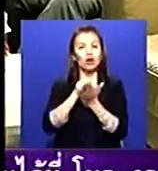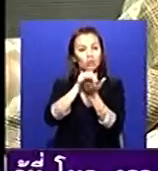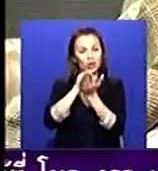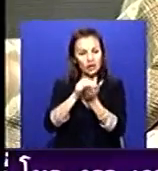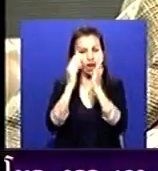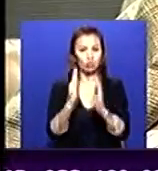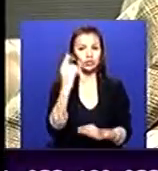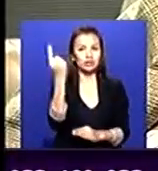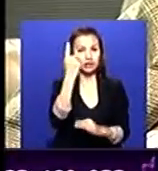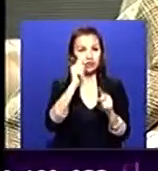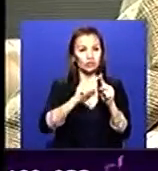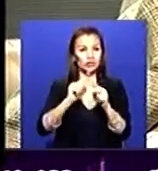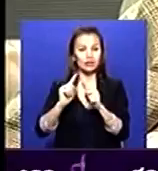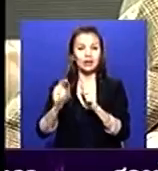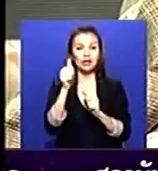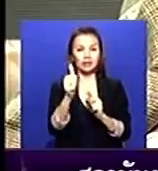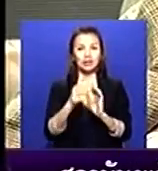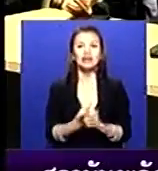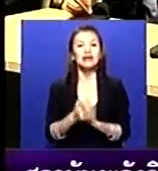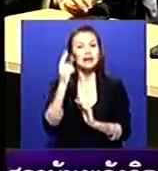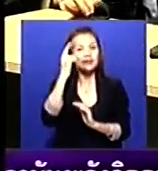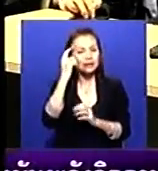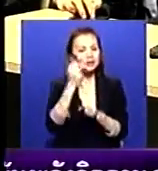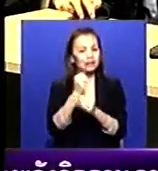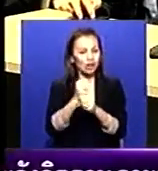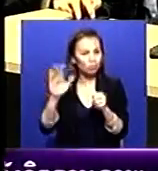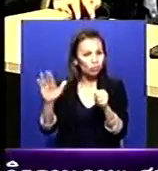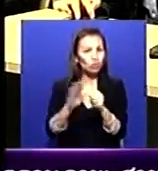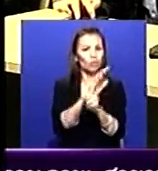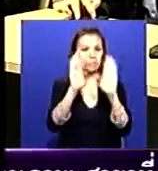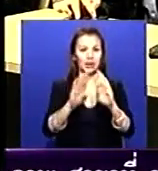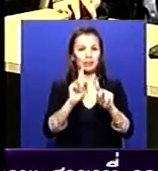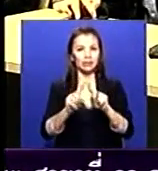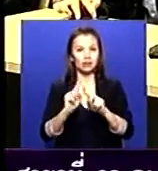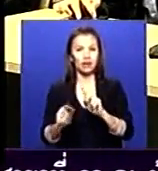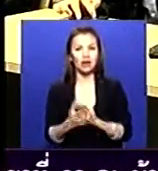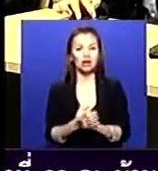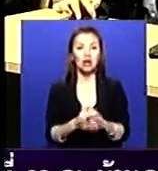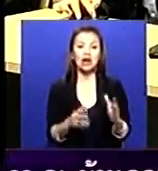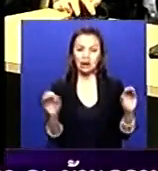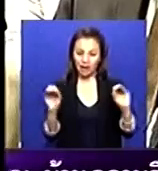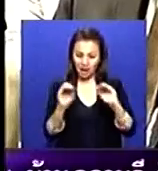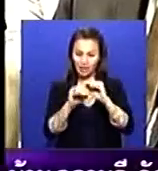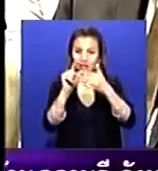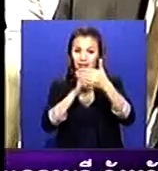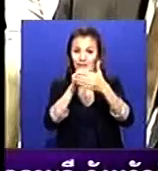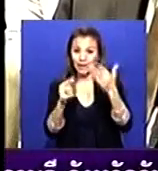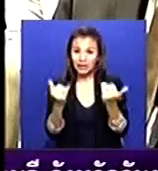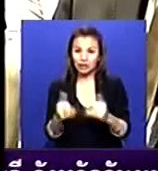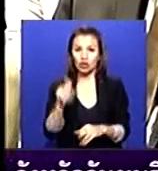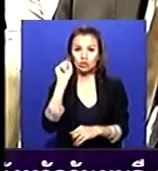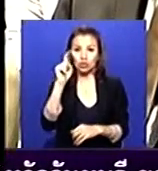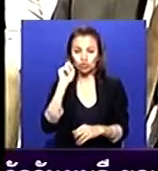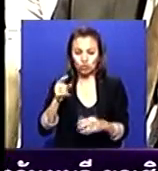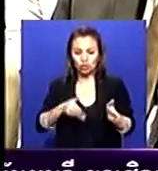ที่ยวและทำให้เป็นมหานครแห่งอาเซียนในทุกมิติโดยในช่วงโค้งสุดท้ายก่อนการเลือกตั้งก็จะเปิดนโยบายคลองด่วนรับ